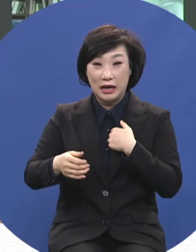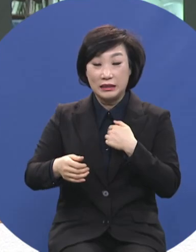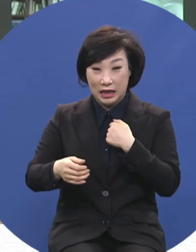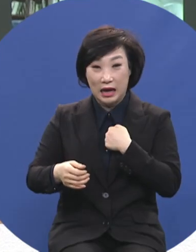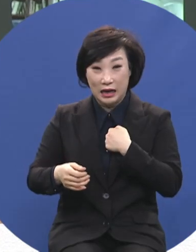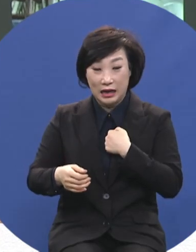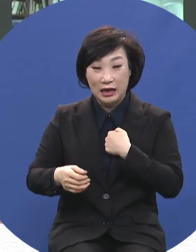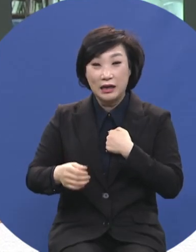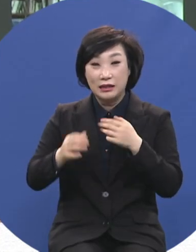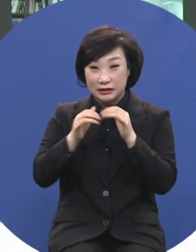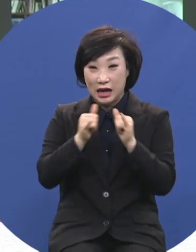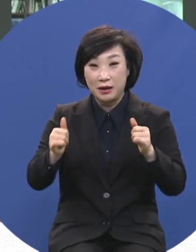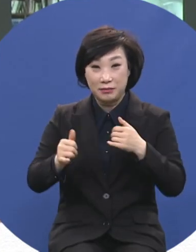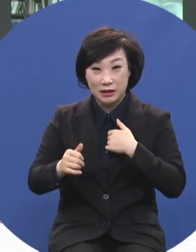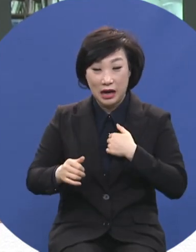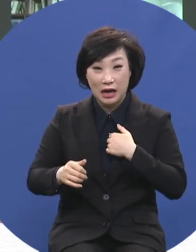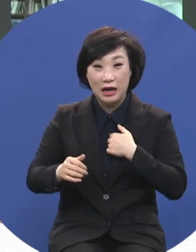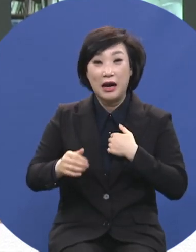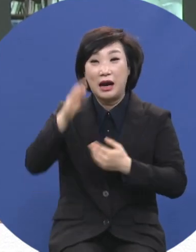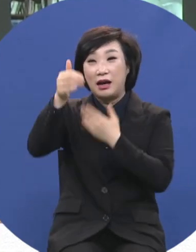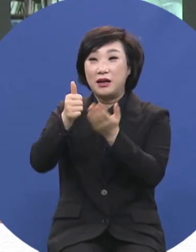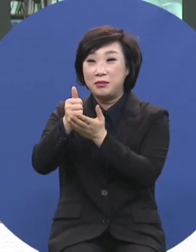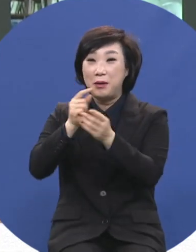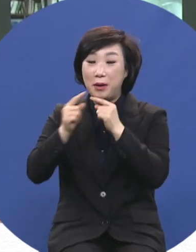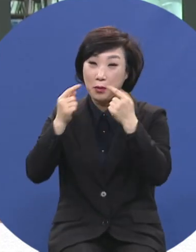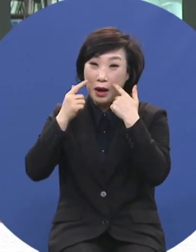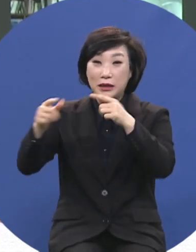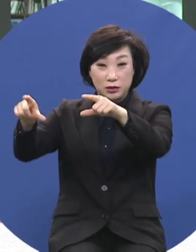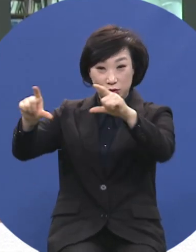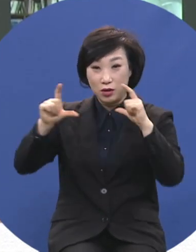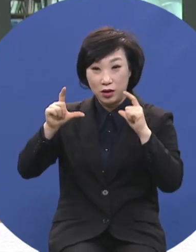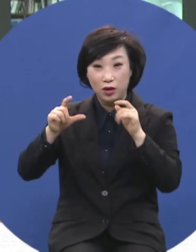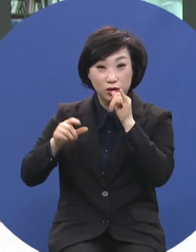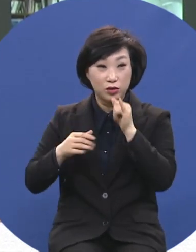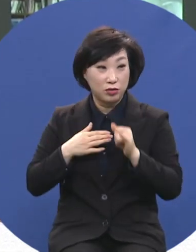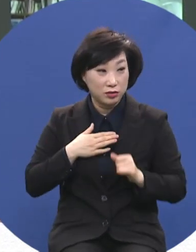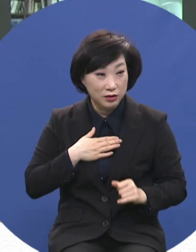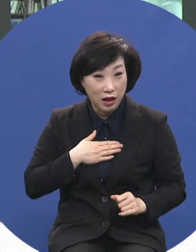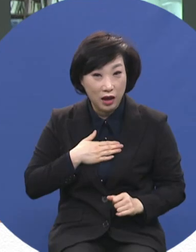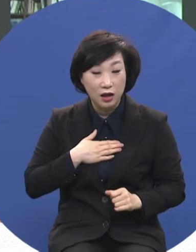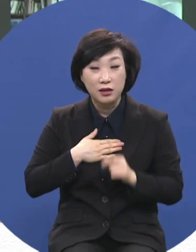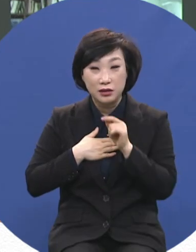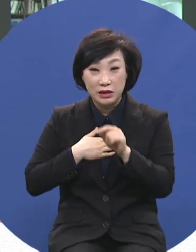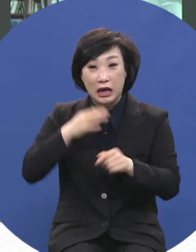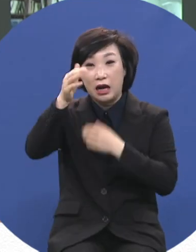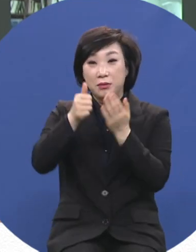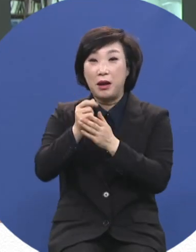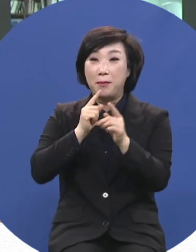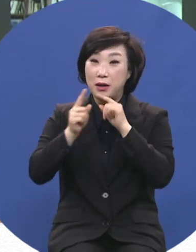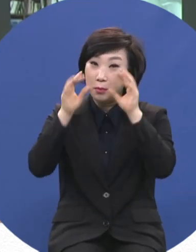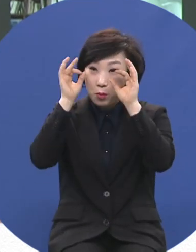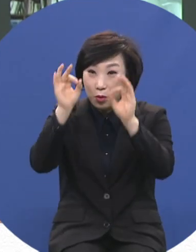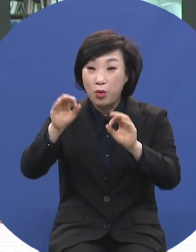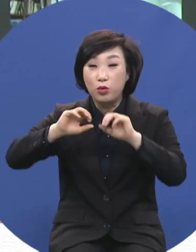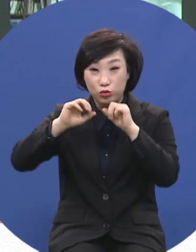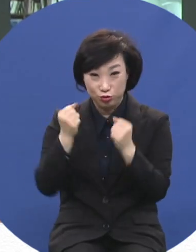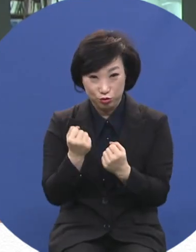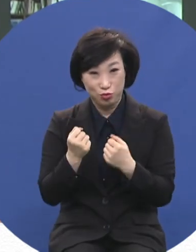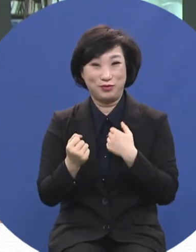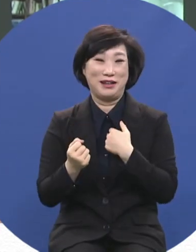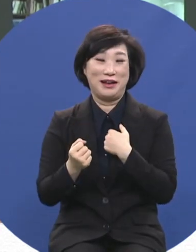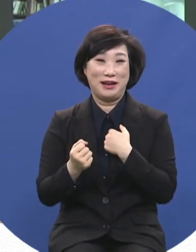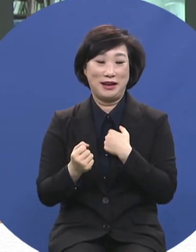나라는 존재, 사람이라는 존재에게 분명히 주님 말씀하셨으면 나는 그 말씀을 들을